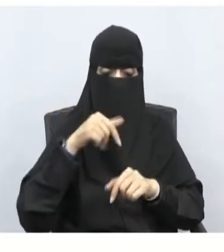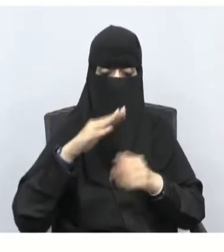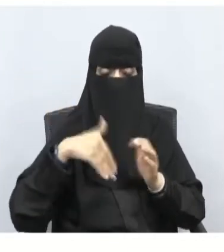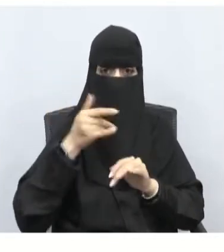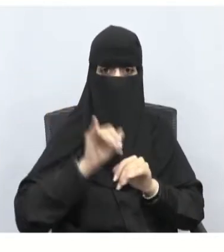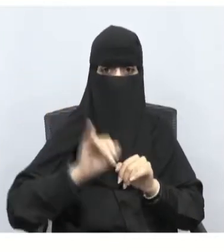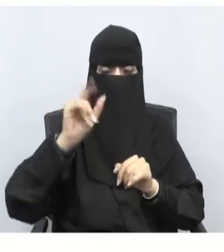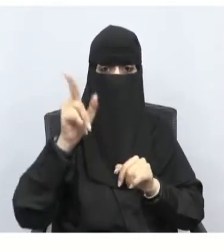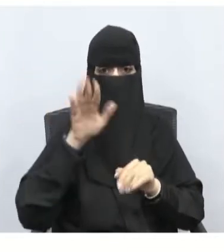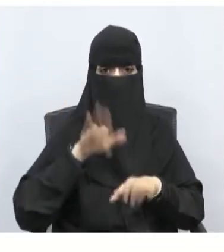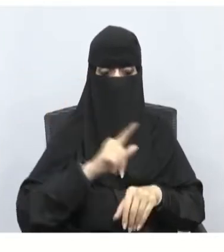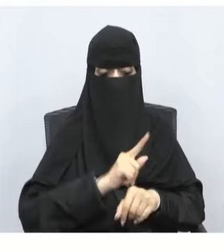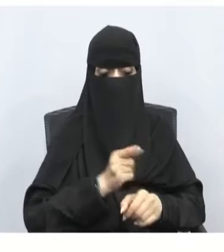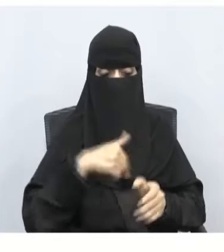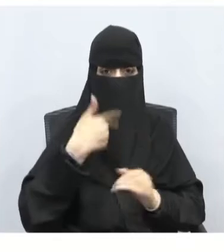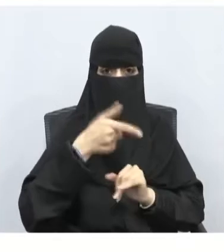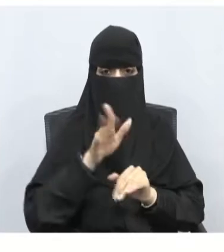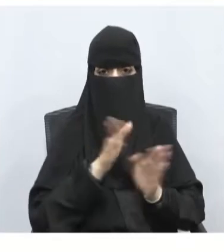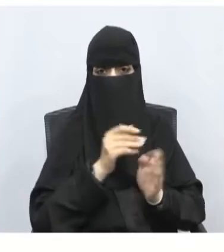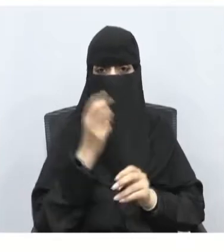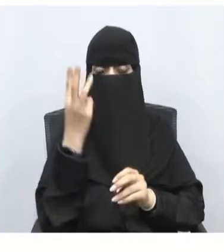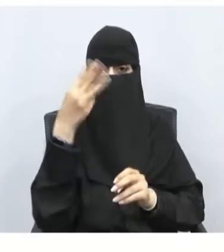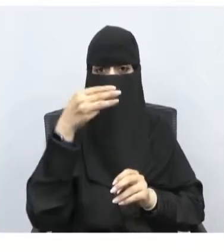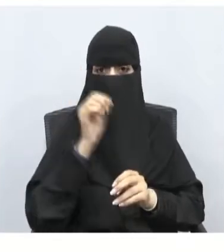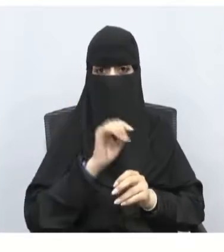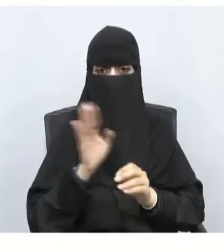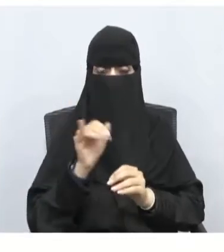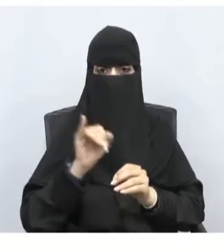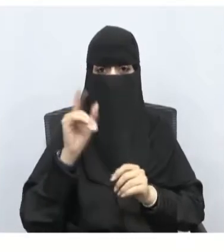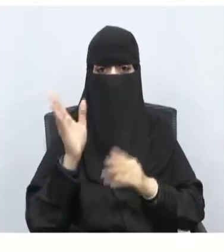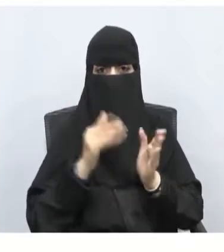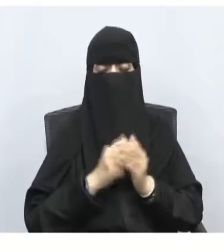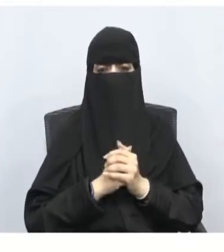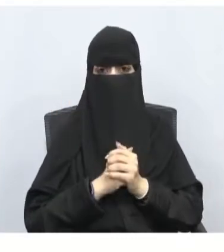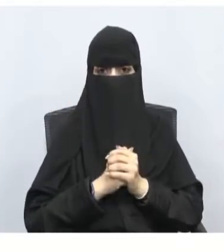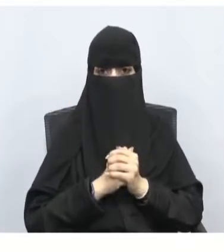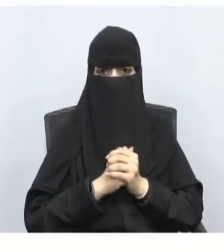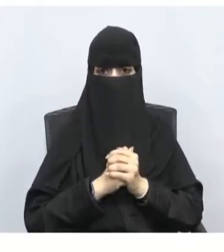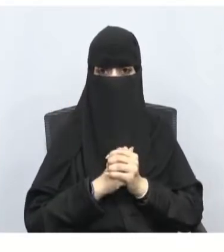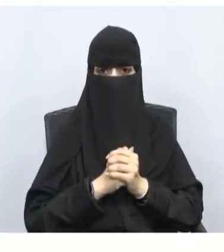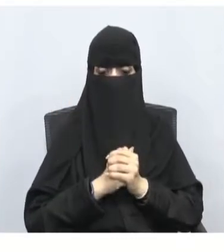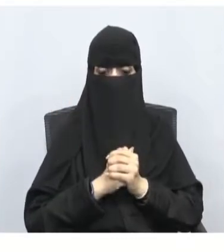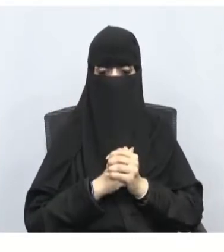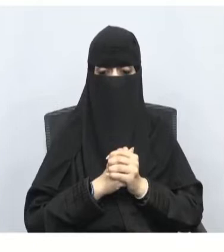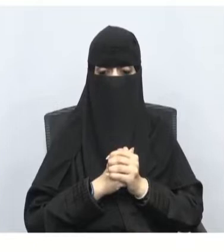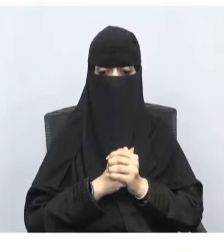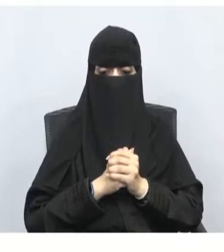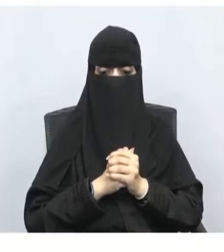349 متر لكل ثانية عند 30 درجة سيليزية.